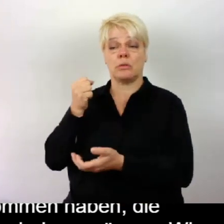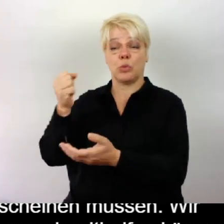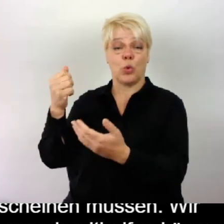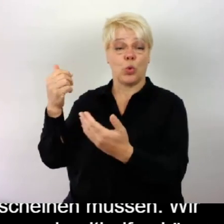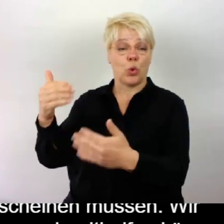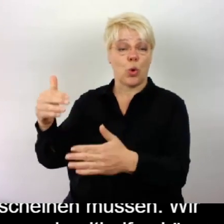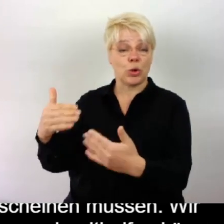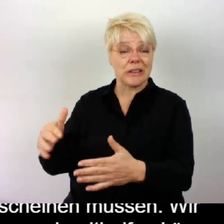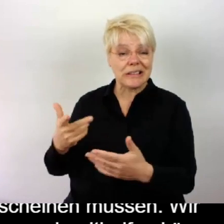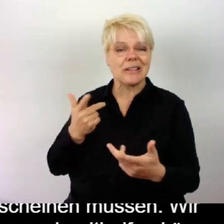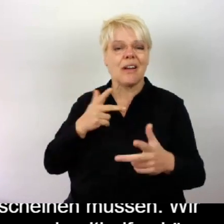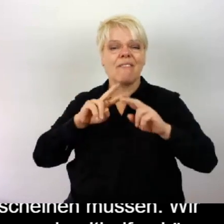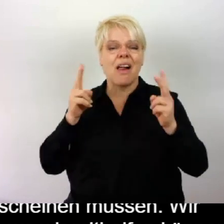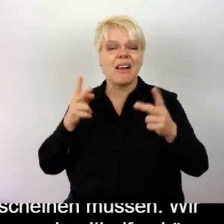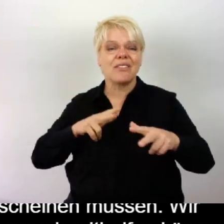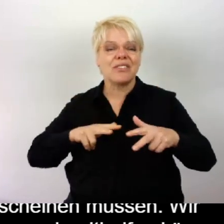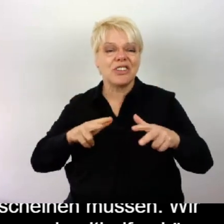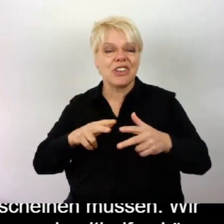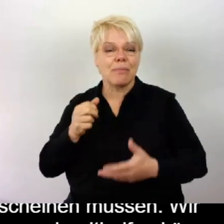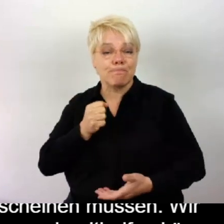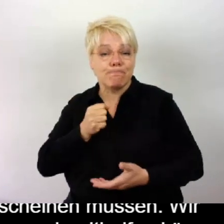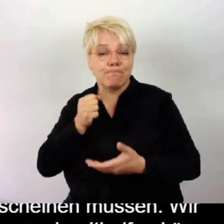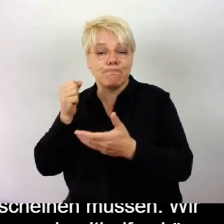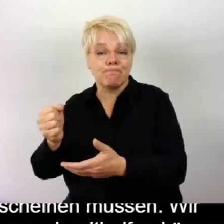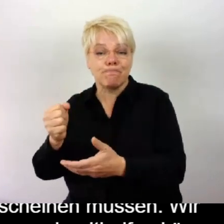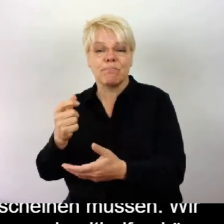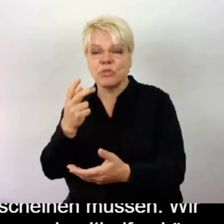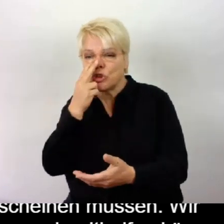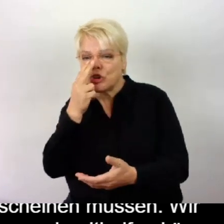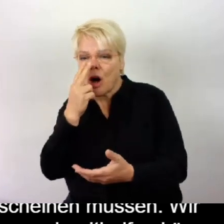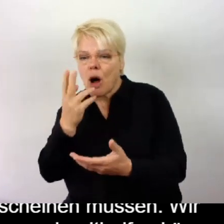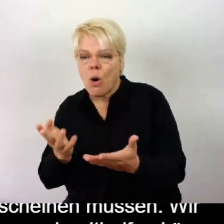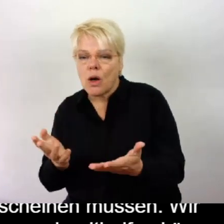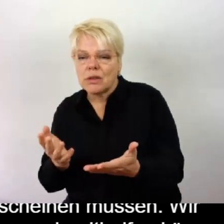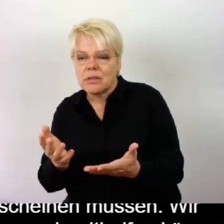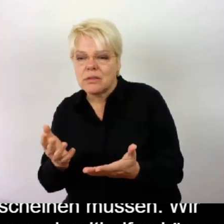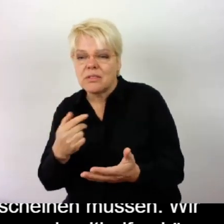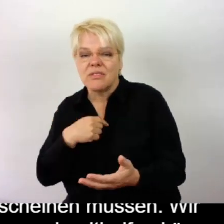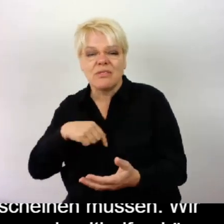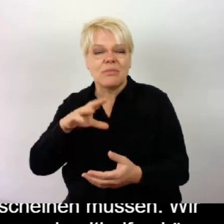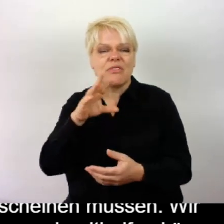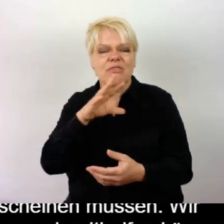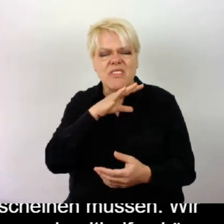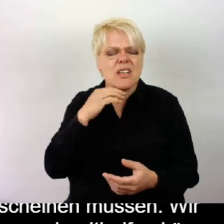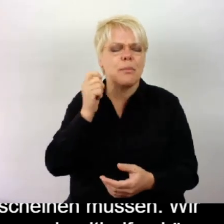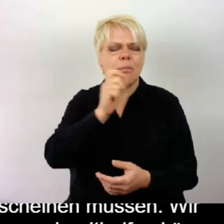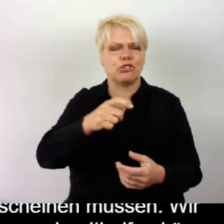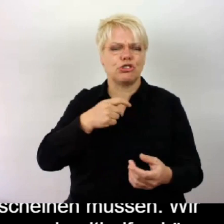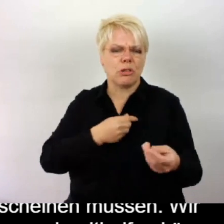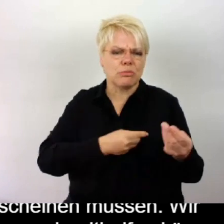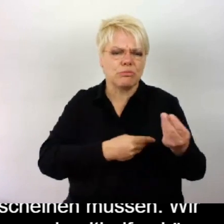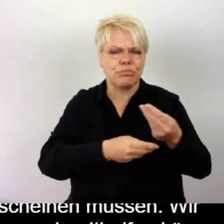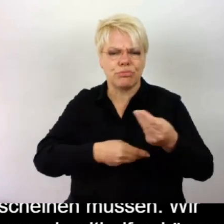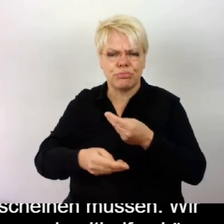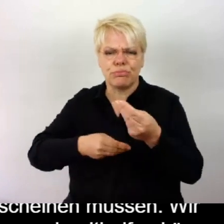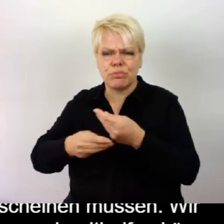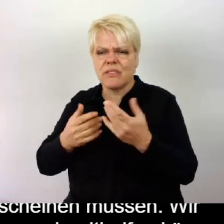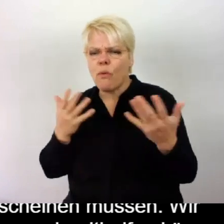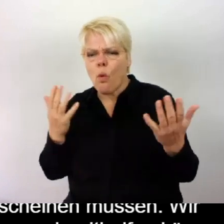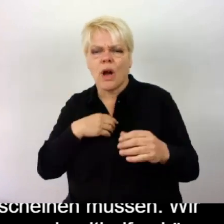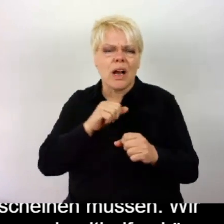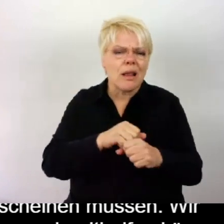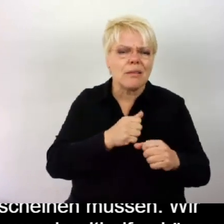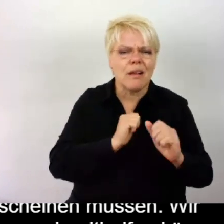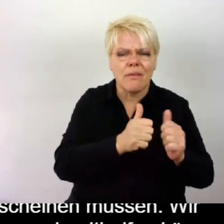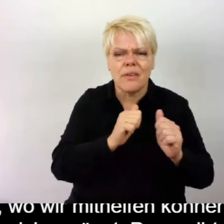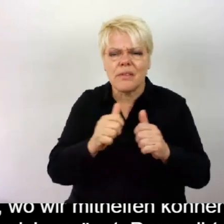hilft schon ein Stück weiter mit sehr kreativen Projekten, sprich die Lehrerin sitzt auf der einen Seite, Plexiglaswand dazwischen,